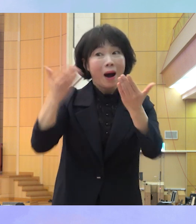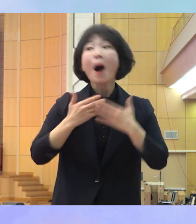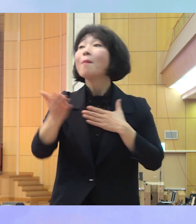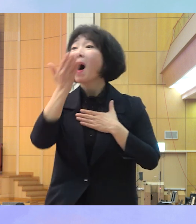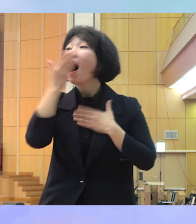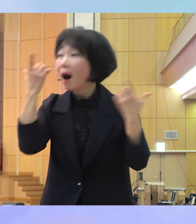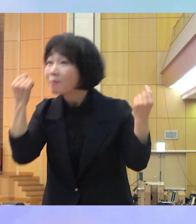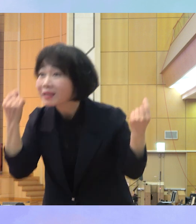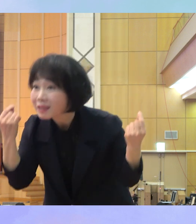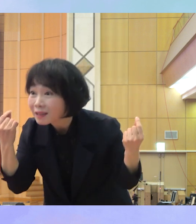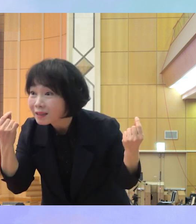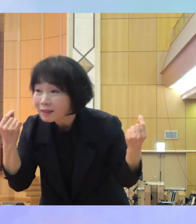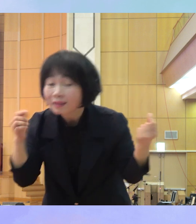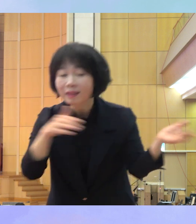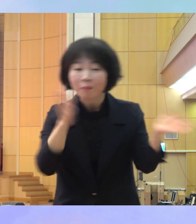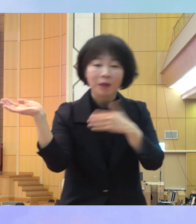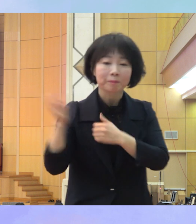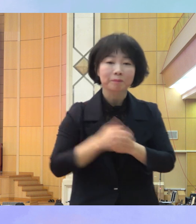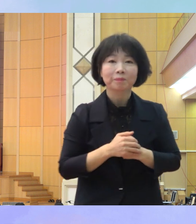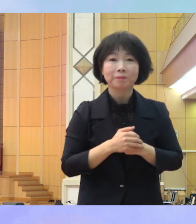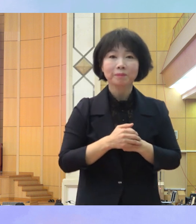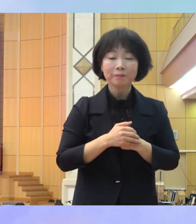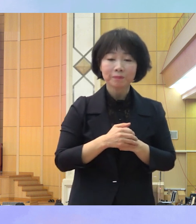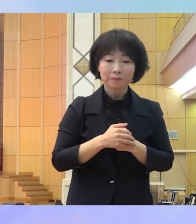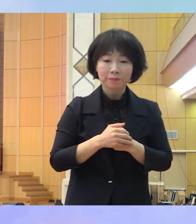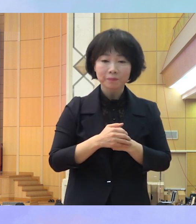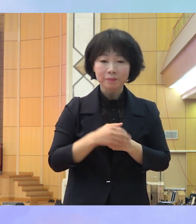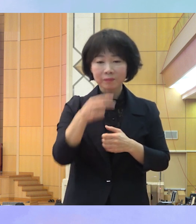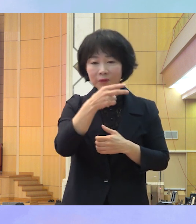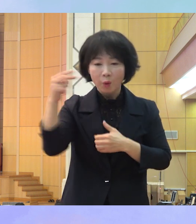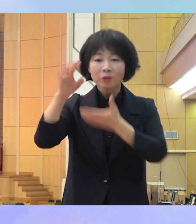얘기입니다. 유월절 양 곧